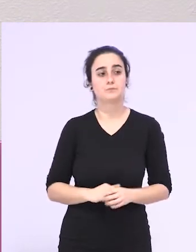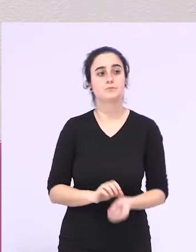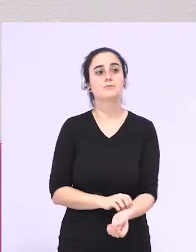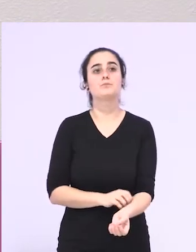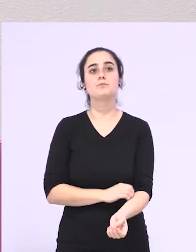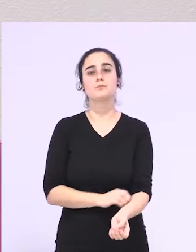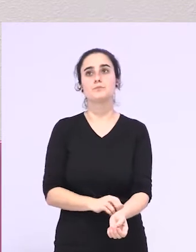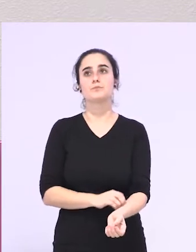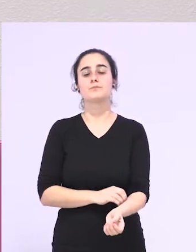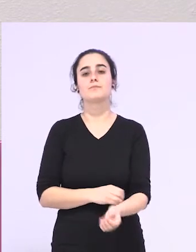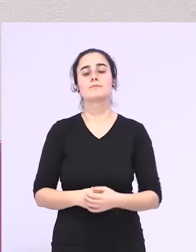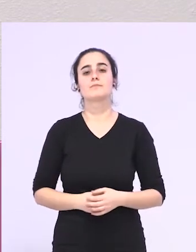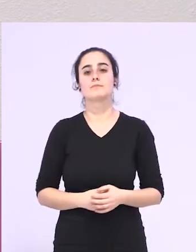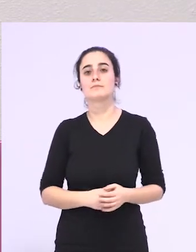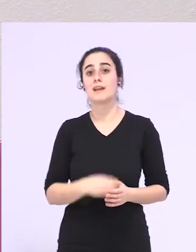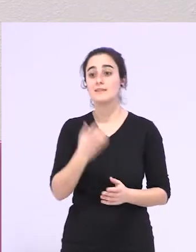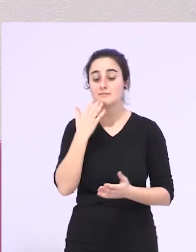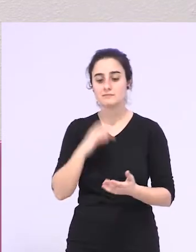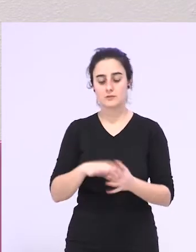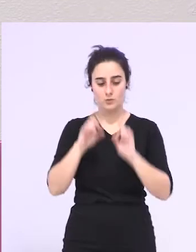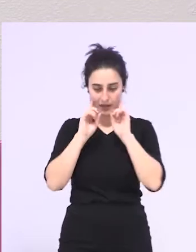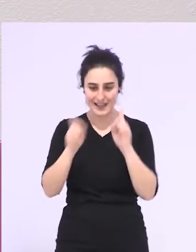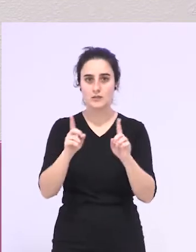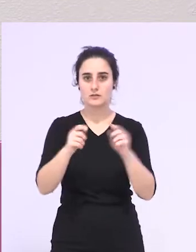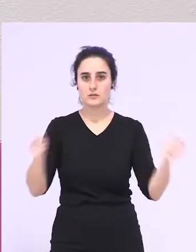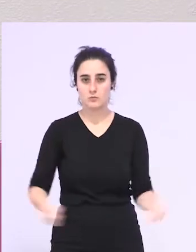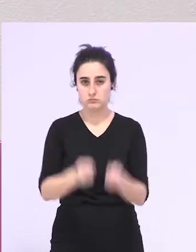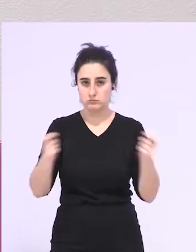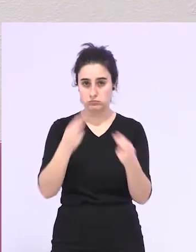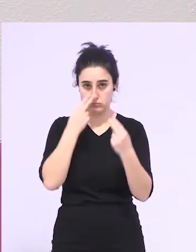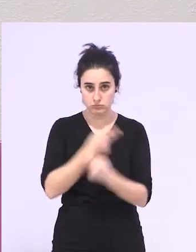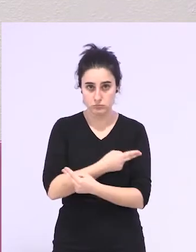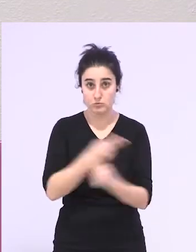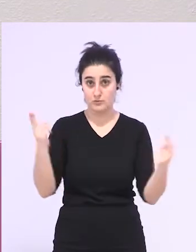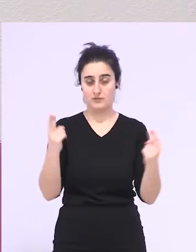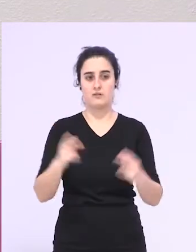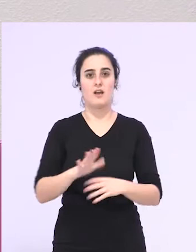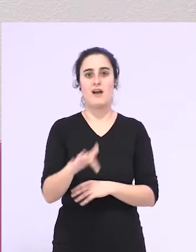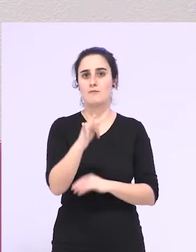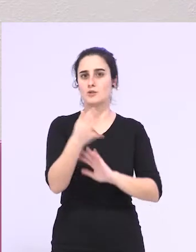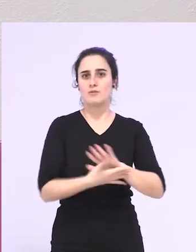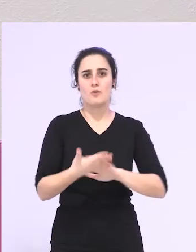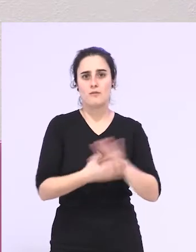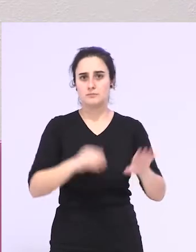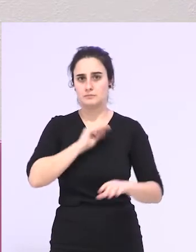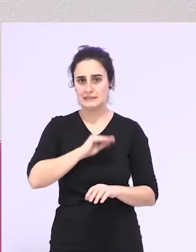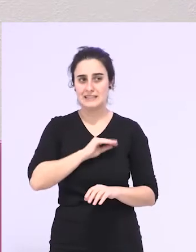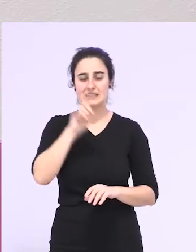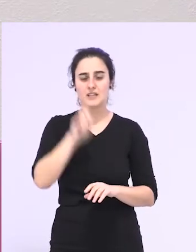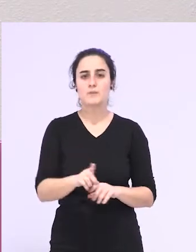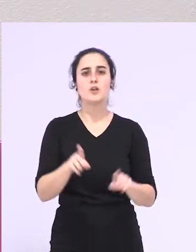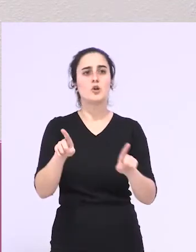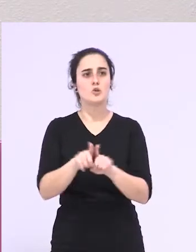Karo, baldin badaukagu horrelako kasu bat, hain mediatikoa dana. Gainera tripetara inbeste hitz egiten diguna, ez? Eta nolabait, benetan